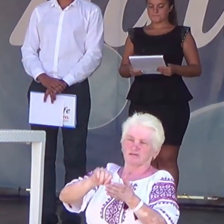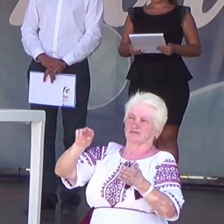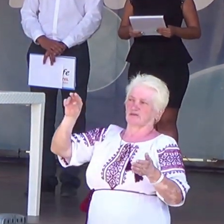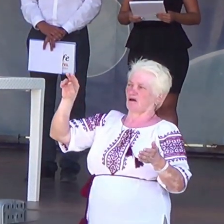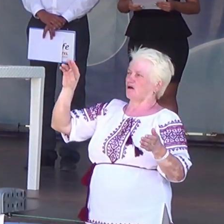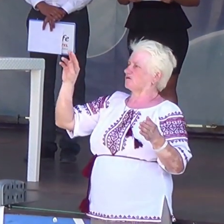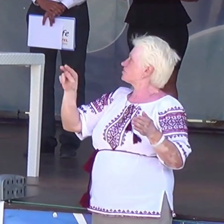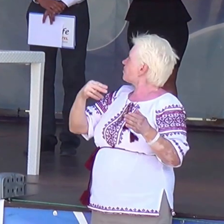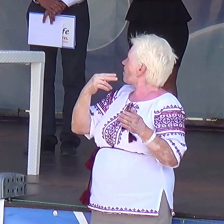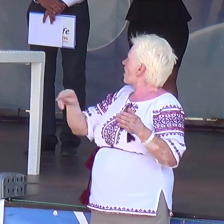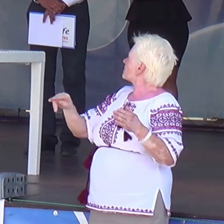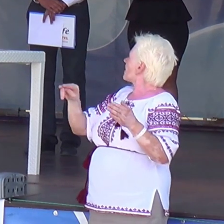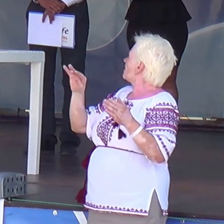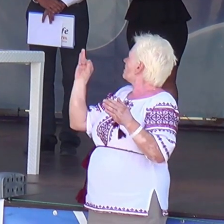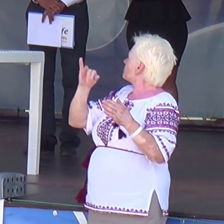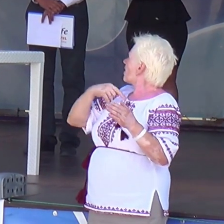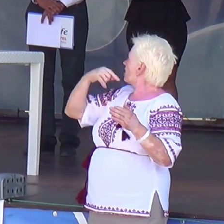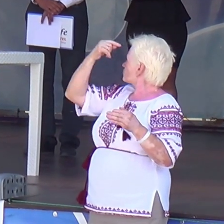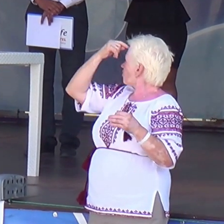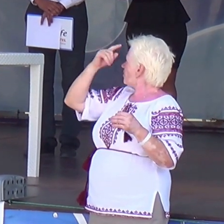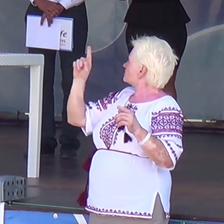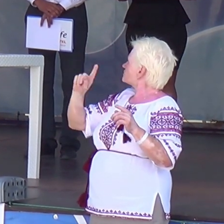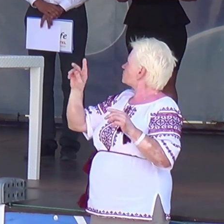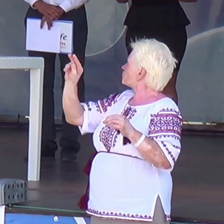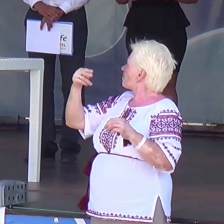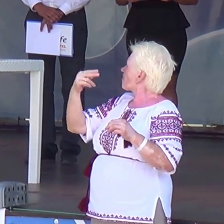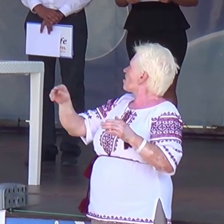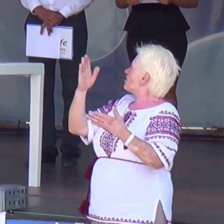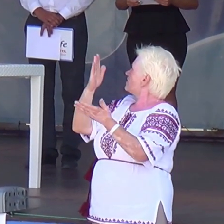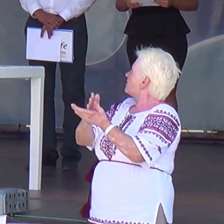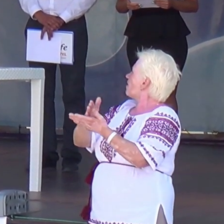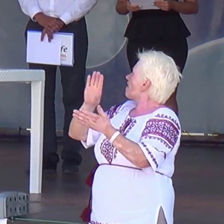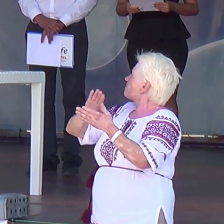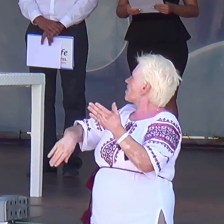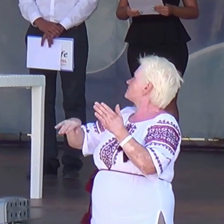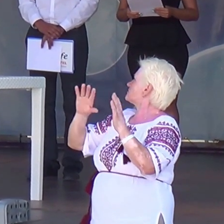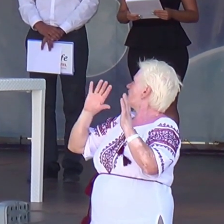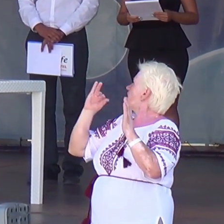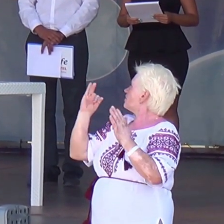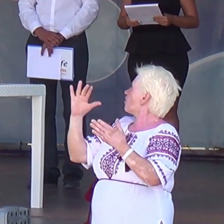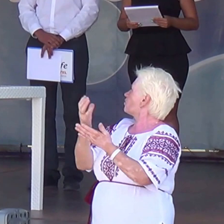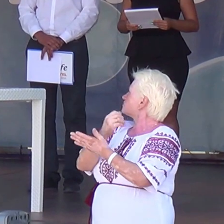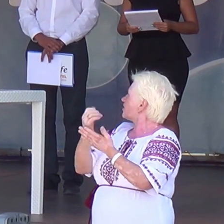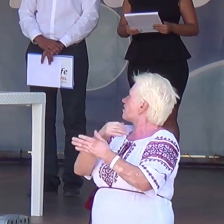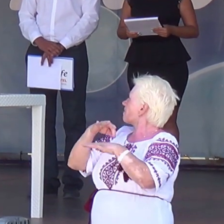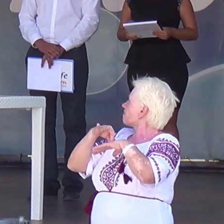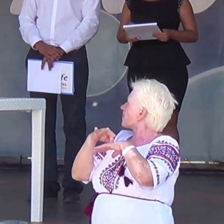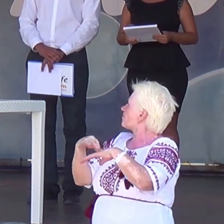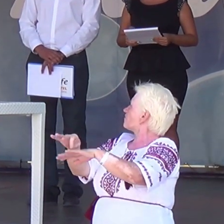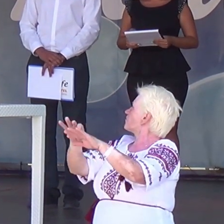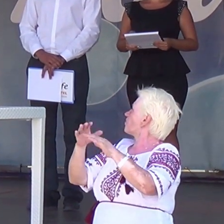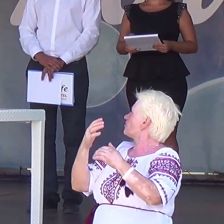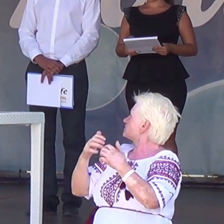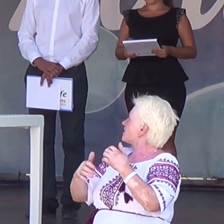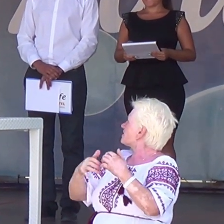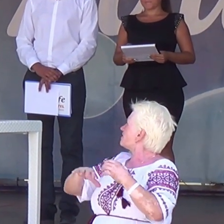что достаточно символично. Я думаю, что такой чемпионат имеет место быть и успешно быть проведенным вместе в семье